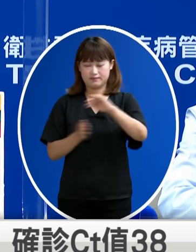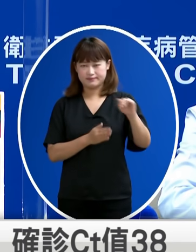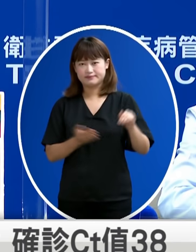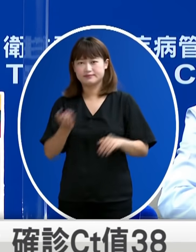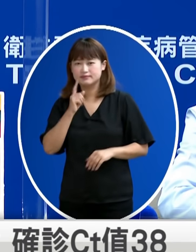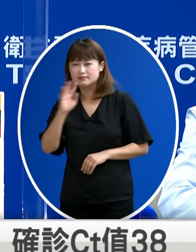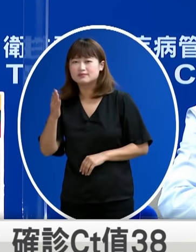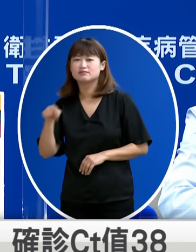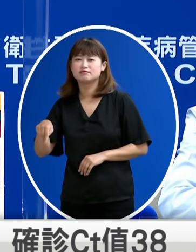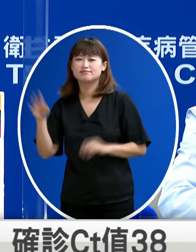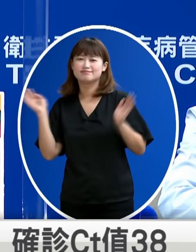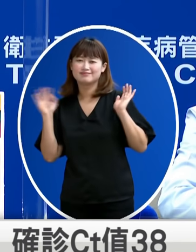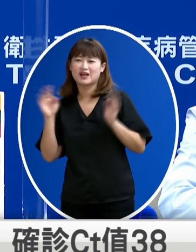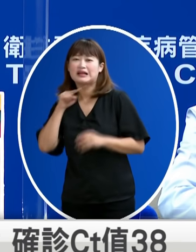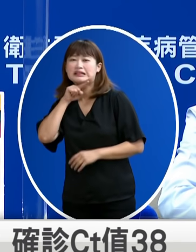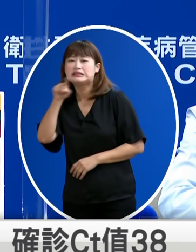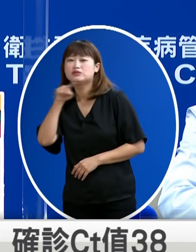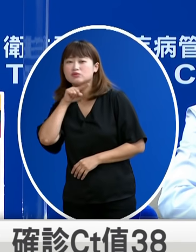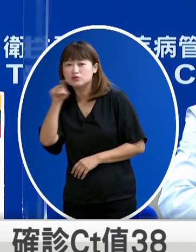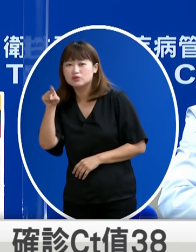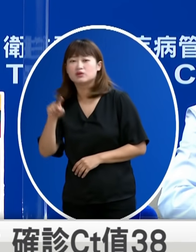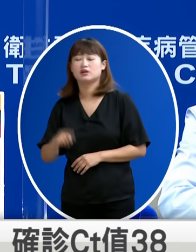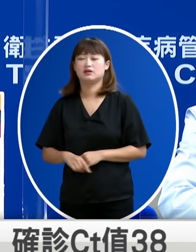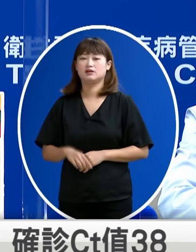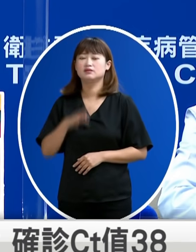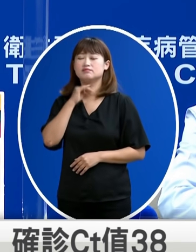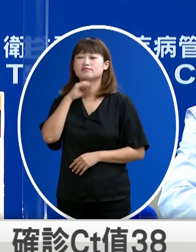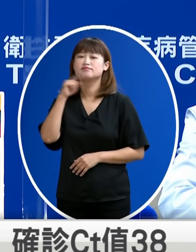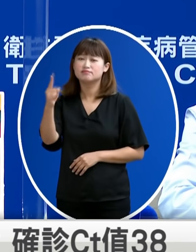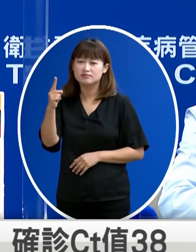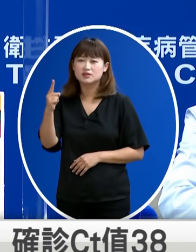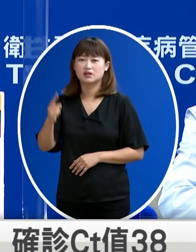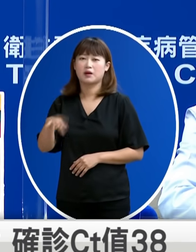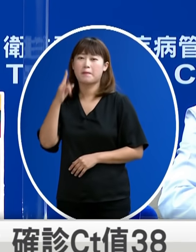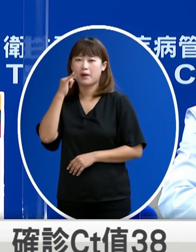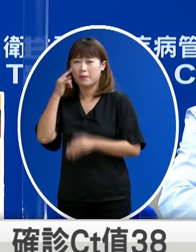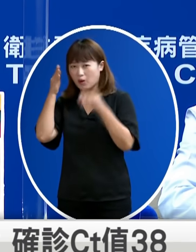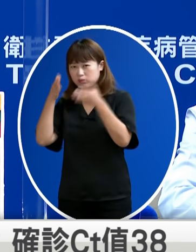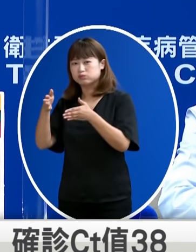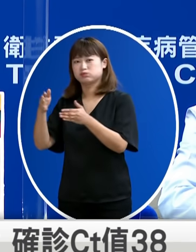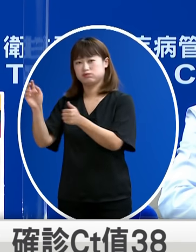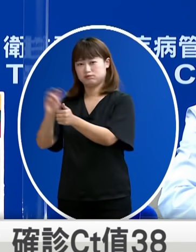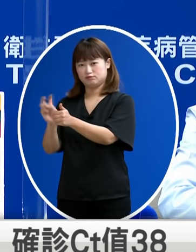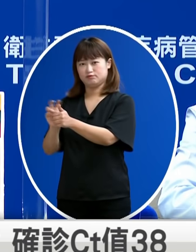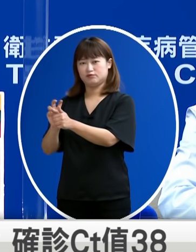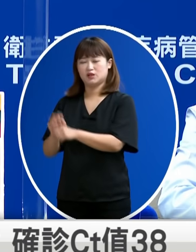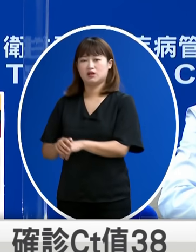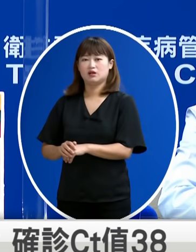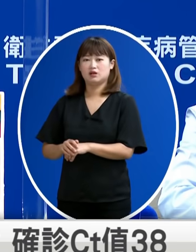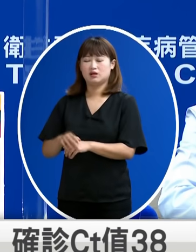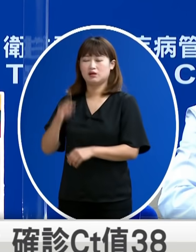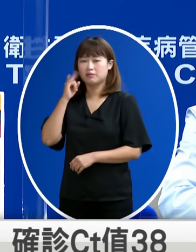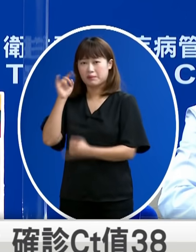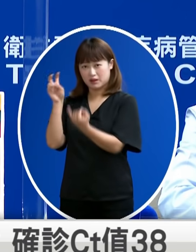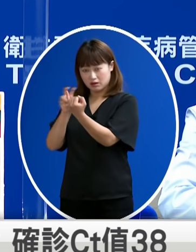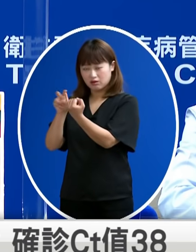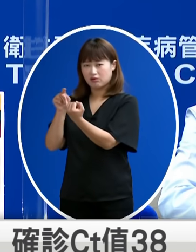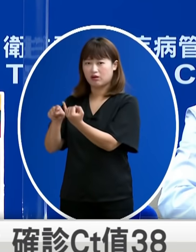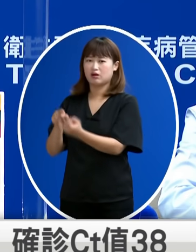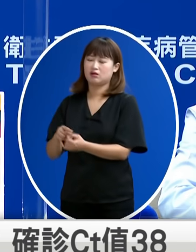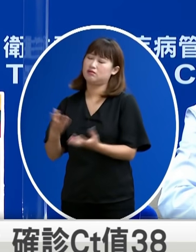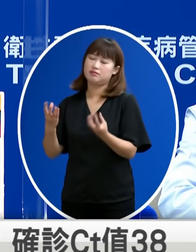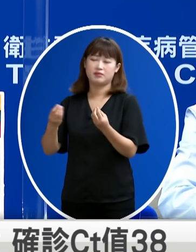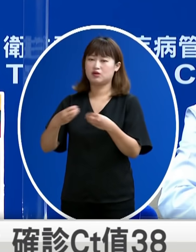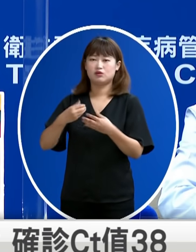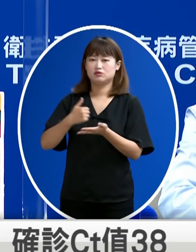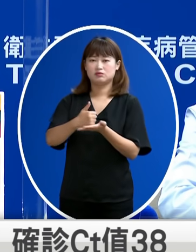1岁了，所以基本上跟外界说跟妈妈在照顾以外，其实哈也但没有去没有幼也没有到托婴